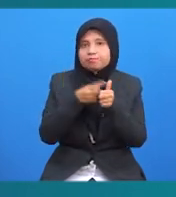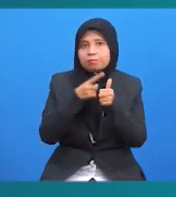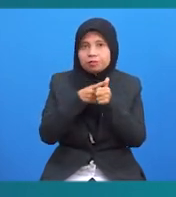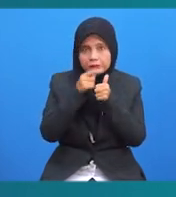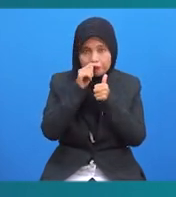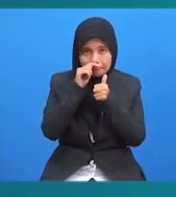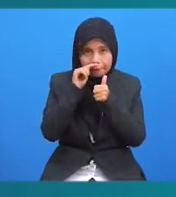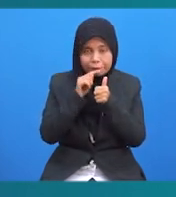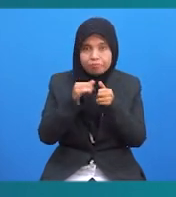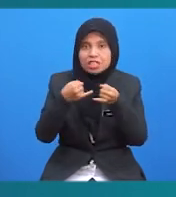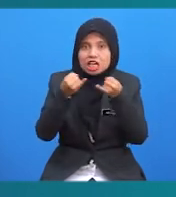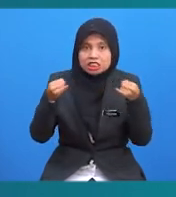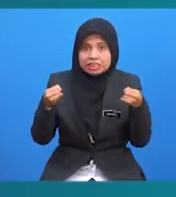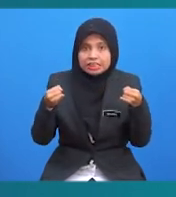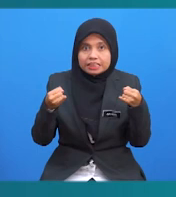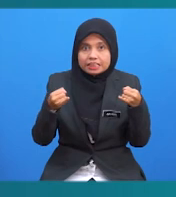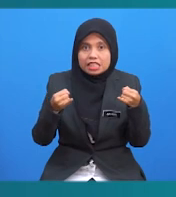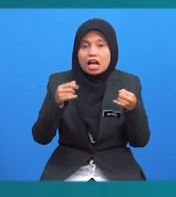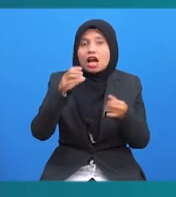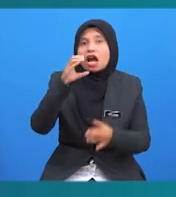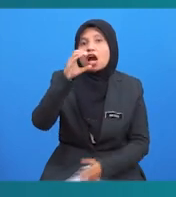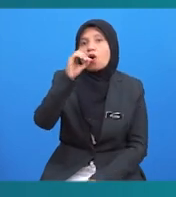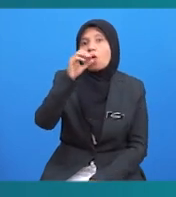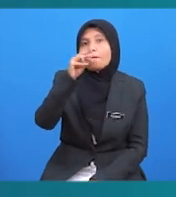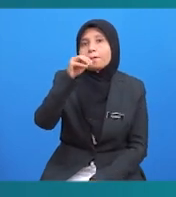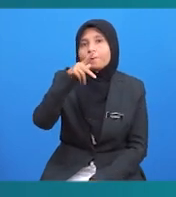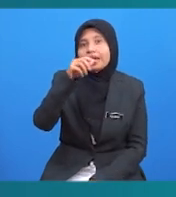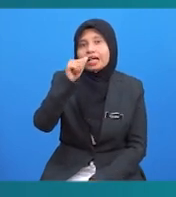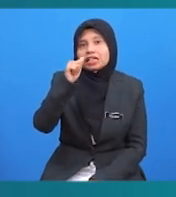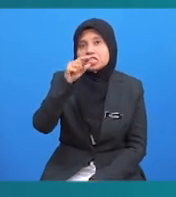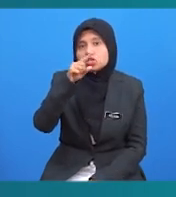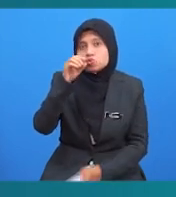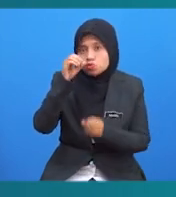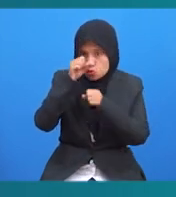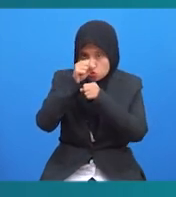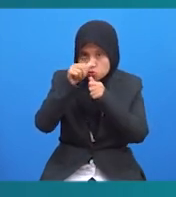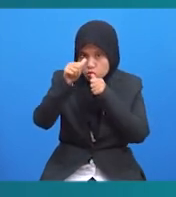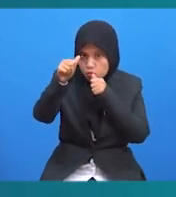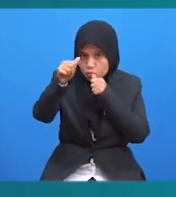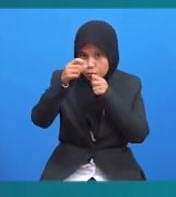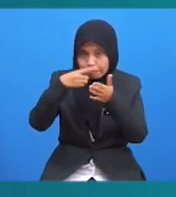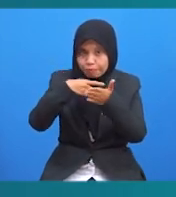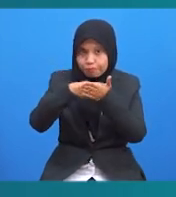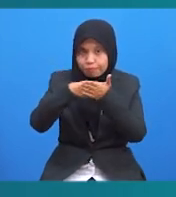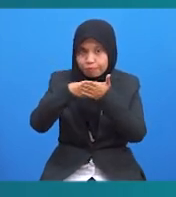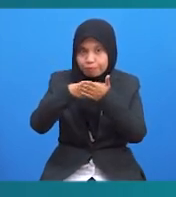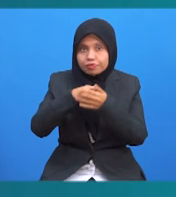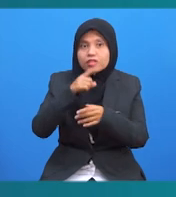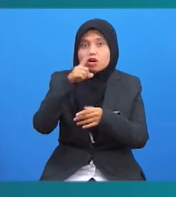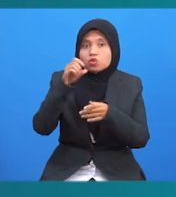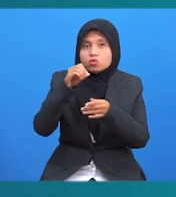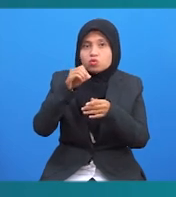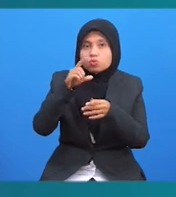pertama adalah jenis compact zoom. Yang kedua adalah zoom lens reflect.